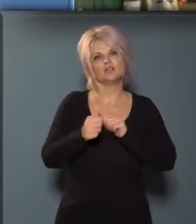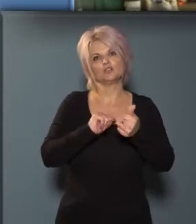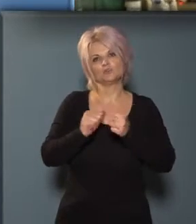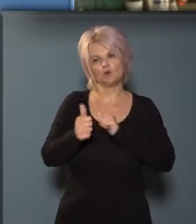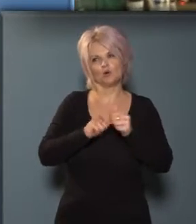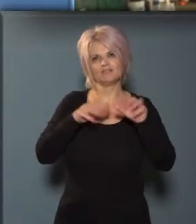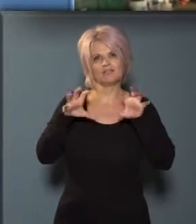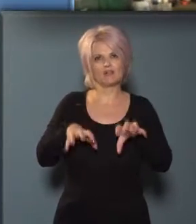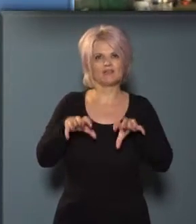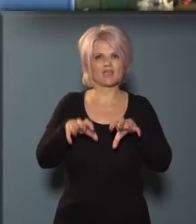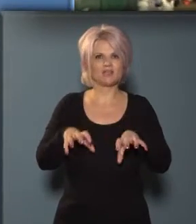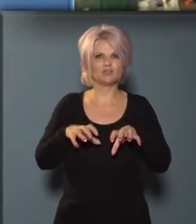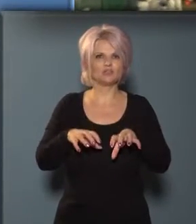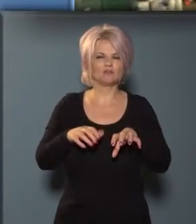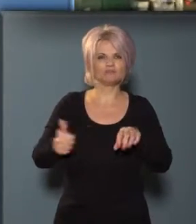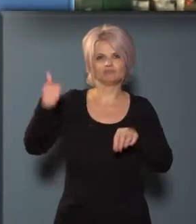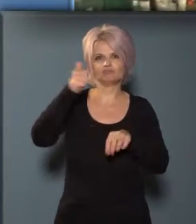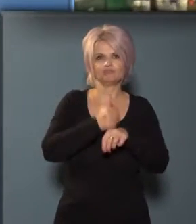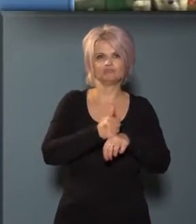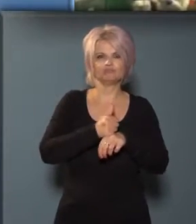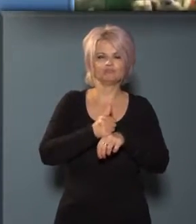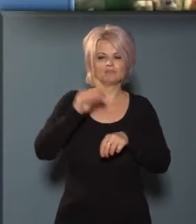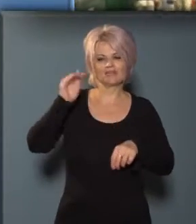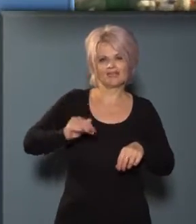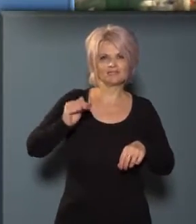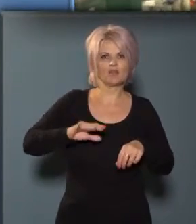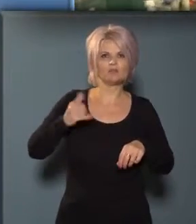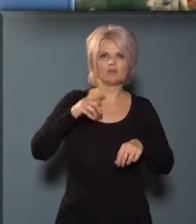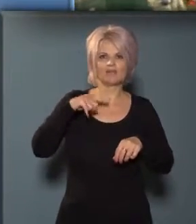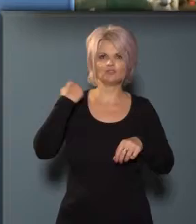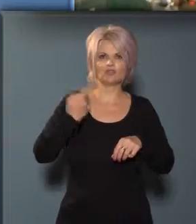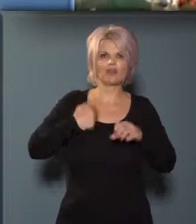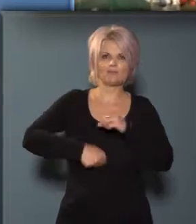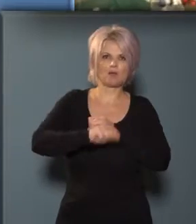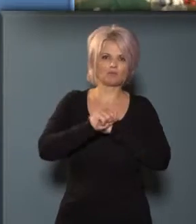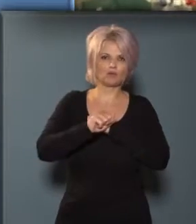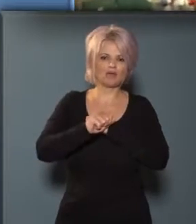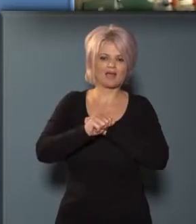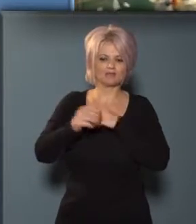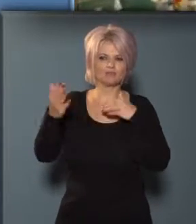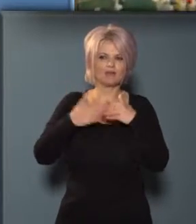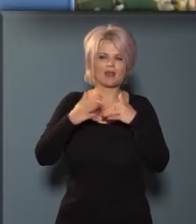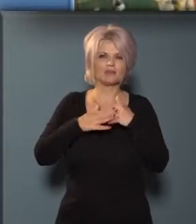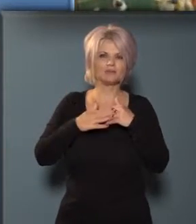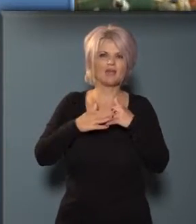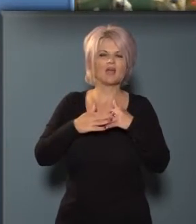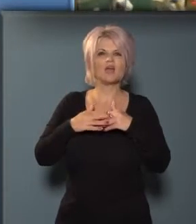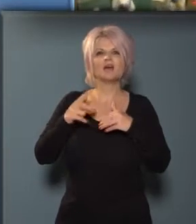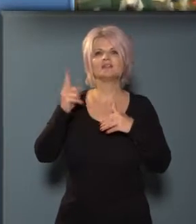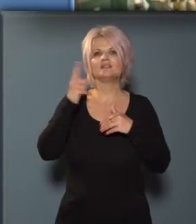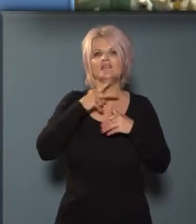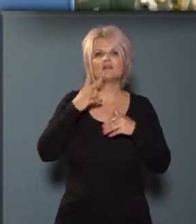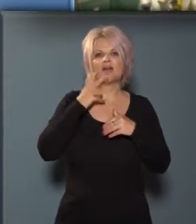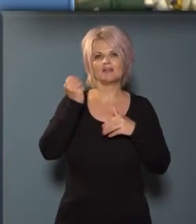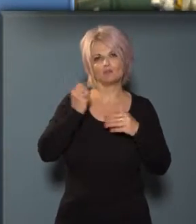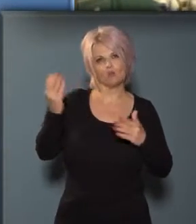Sporttevékenység elsődlegesen kézilabda és teremlabdarúgás van, emellett tékvándó edzések